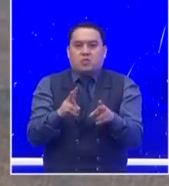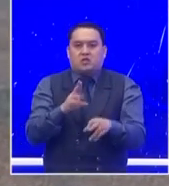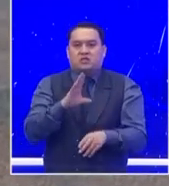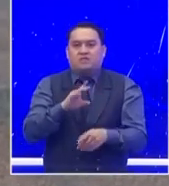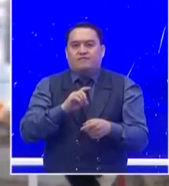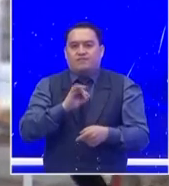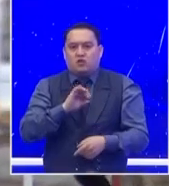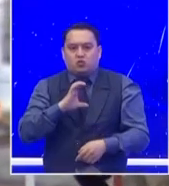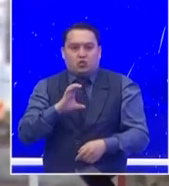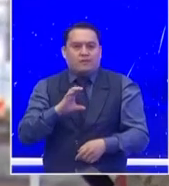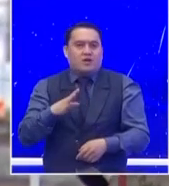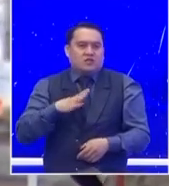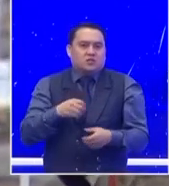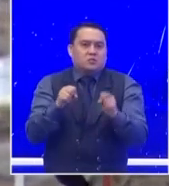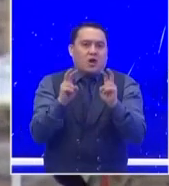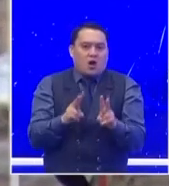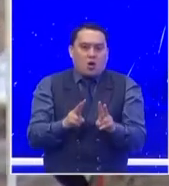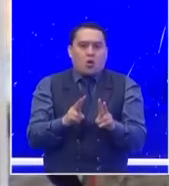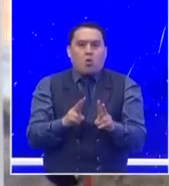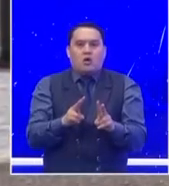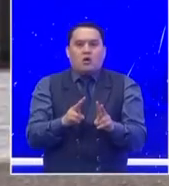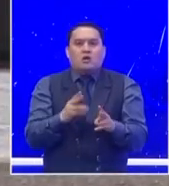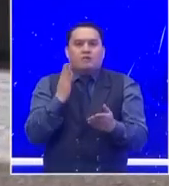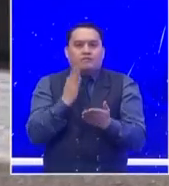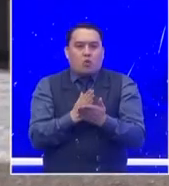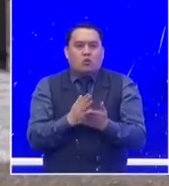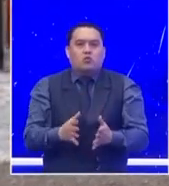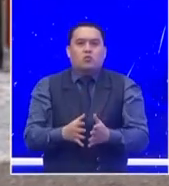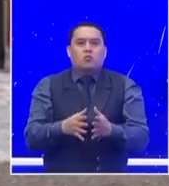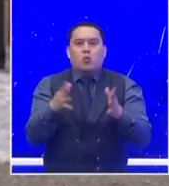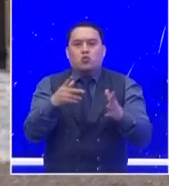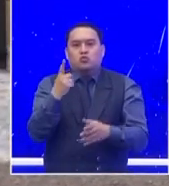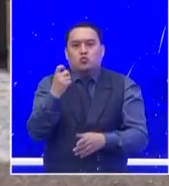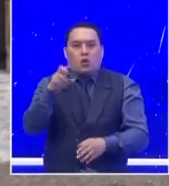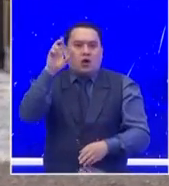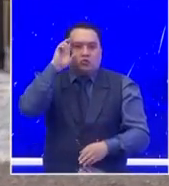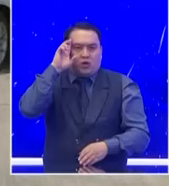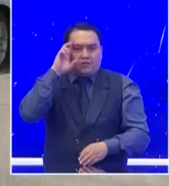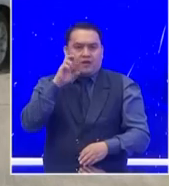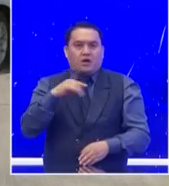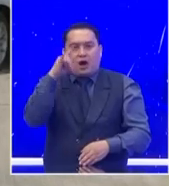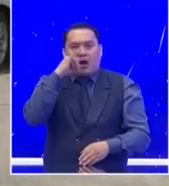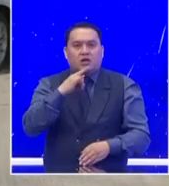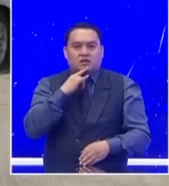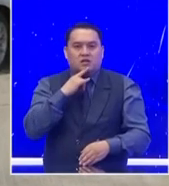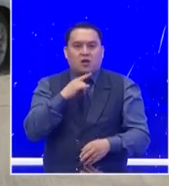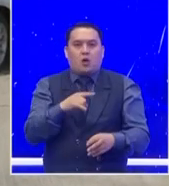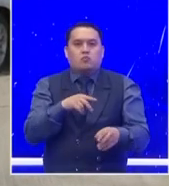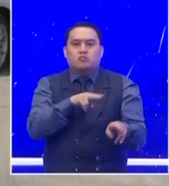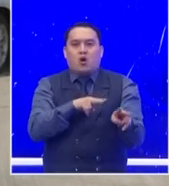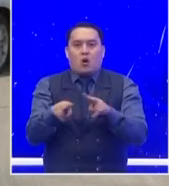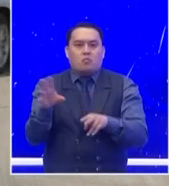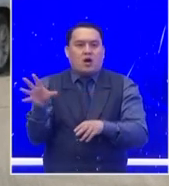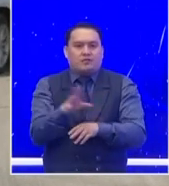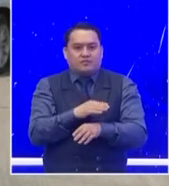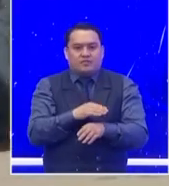вирусом. По информации специалистов, коронавирус диагностировали у жителей более 100 государств. Сейчас в Казахстане взято на мониторинг по